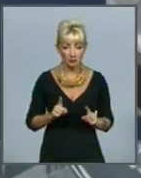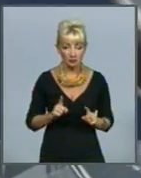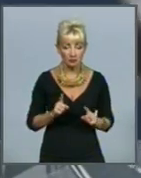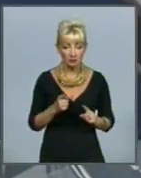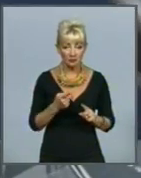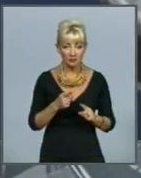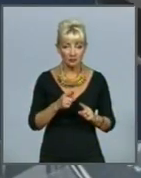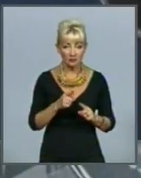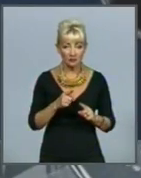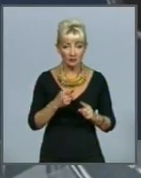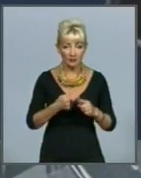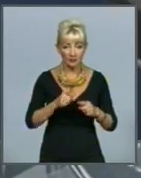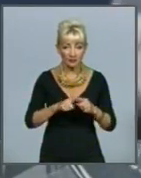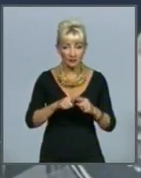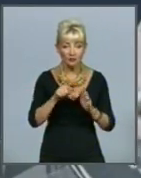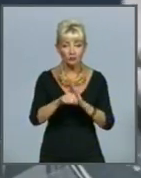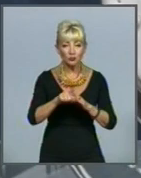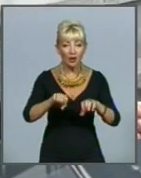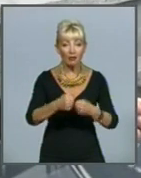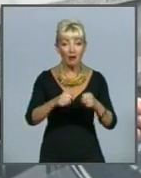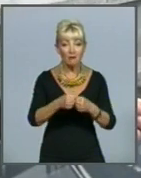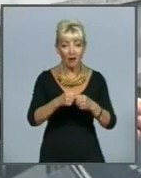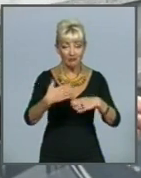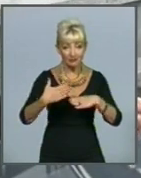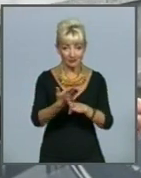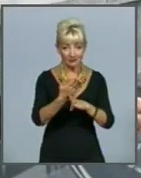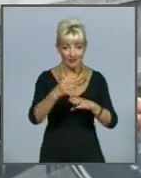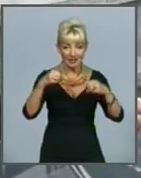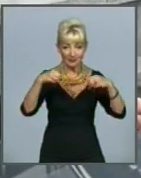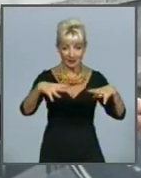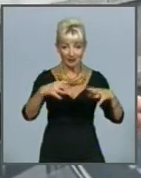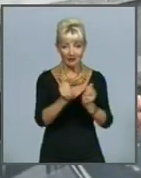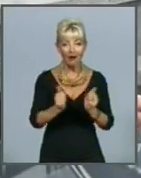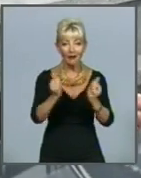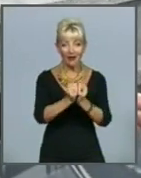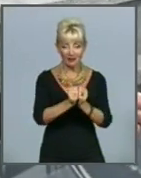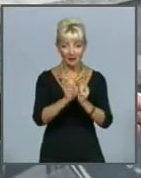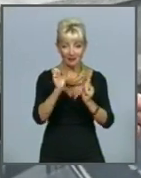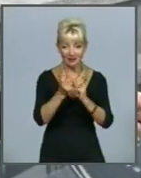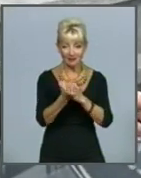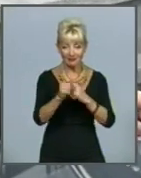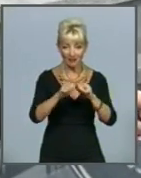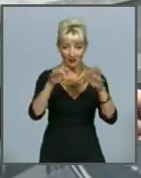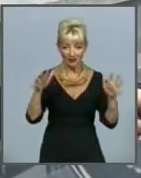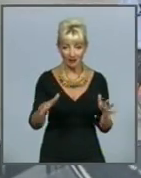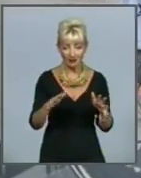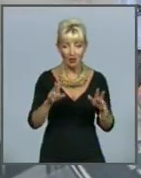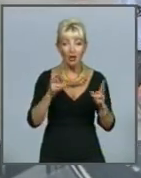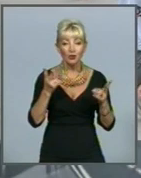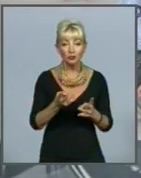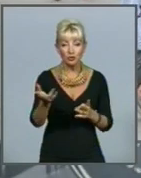светильники в фонтанах. Чтобы разбить этот светильник, ну, в принципе, нужно взять кусок брусчатки или камня